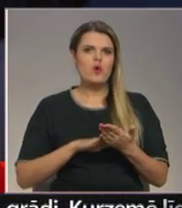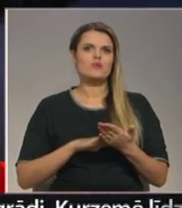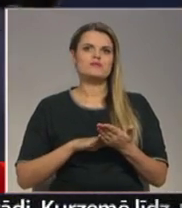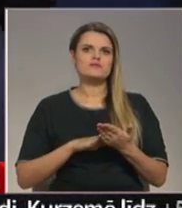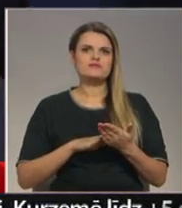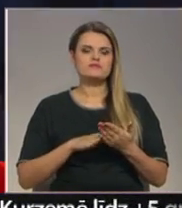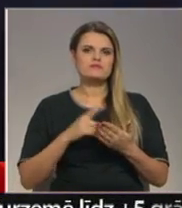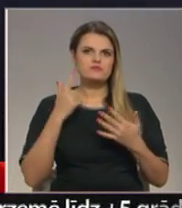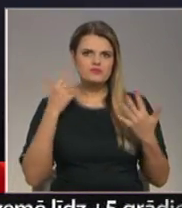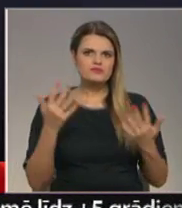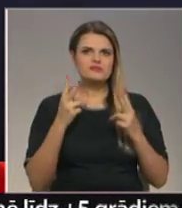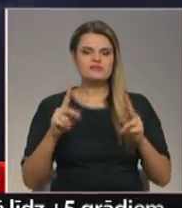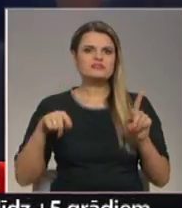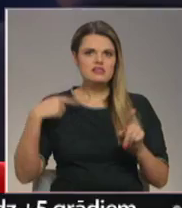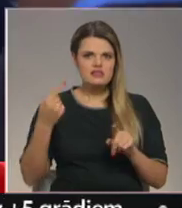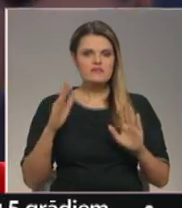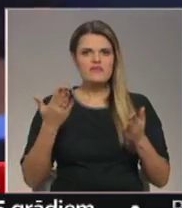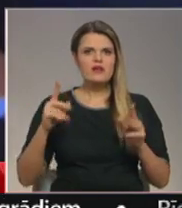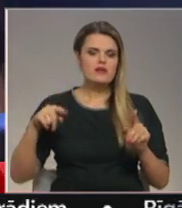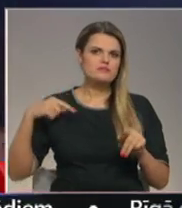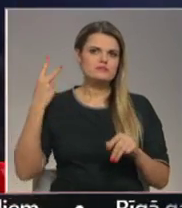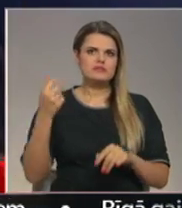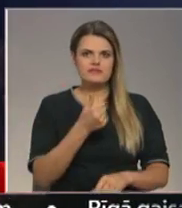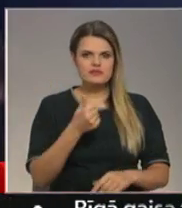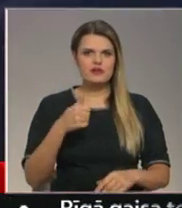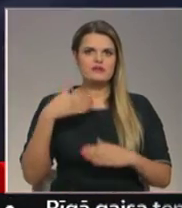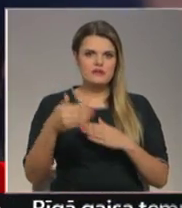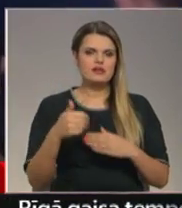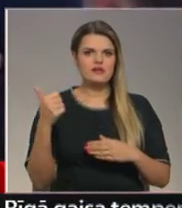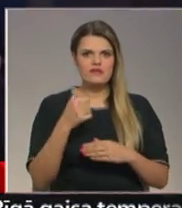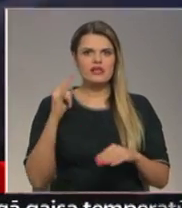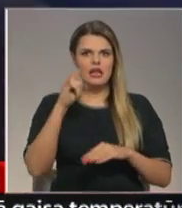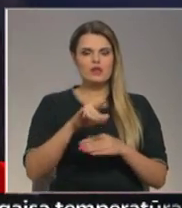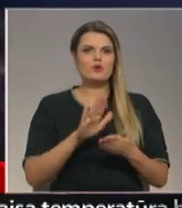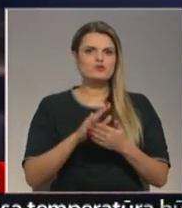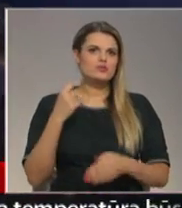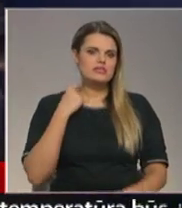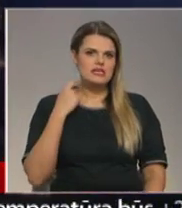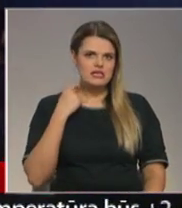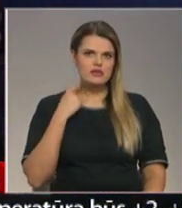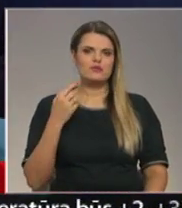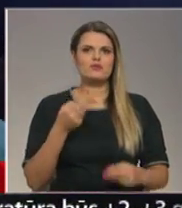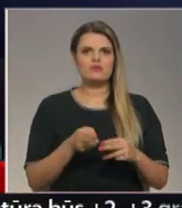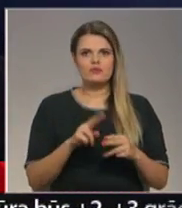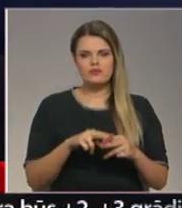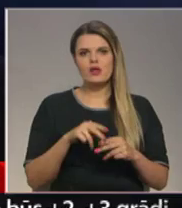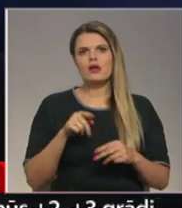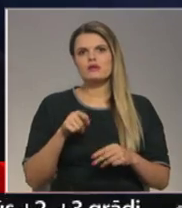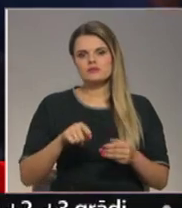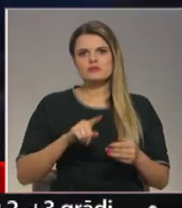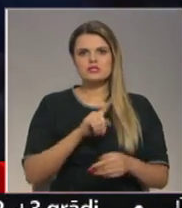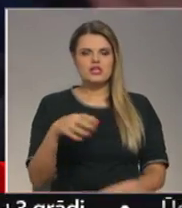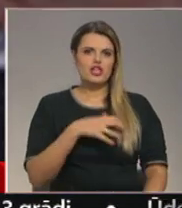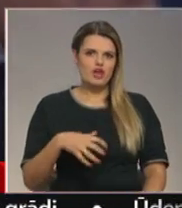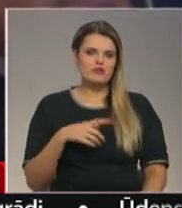atvainojoties, domāju, ka jau nākam vai aiznākam nedēļ, nu, viņi lidos uz Rīgu, tā kā tikšanās ir nepieciešama.